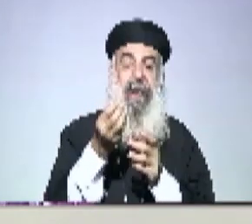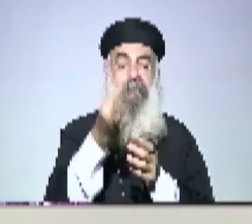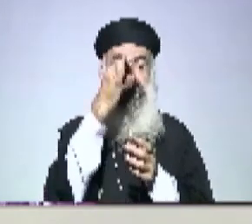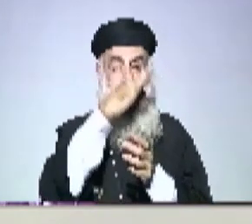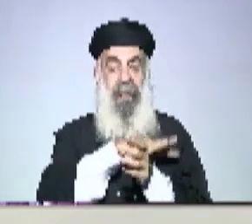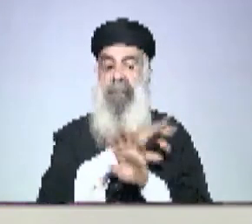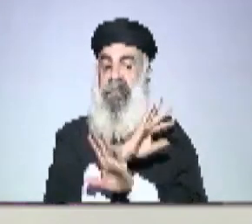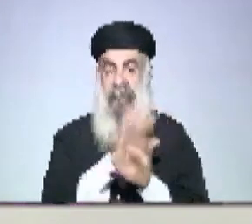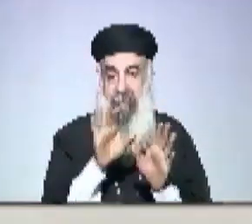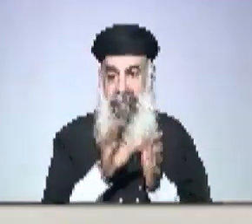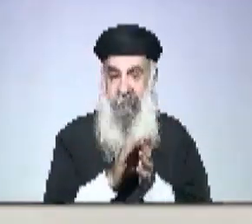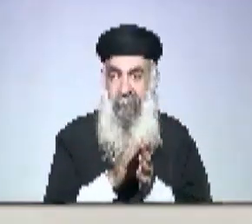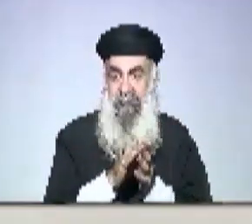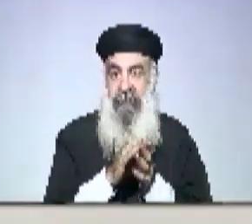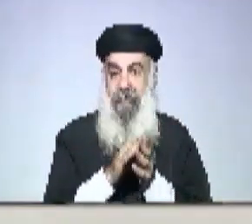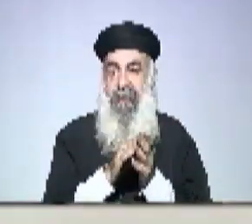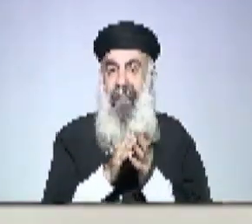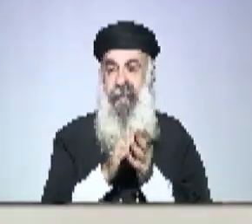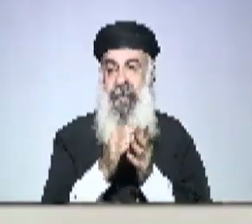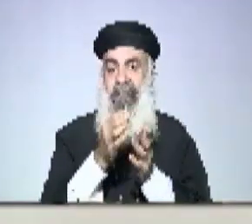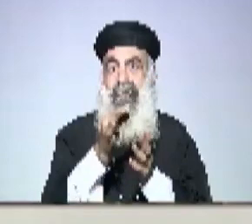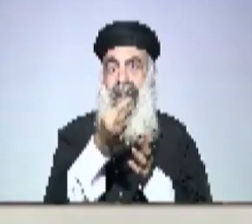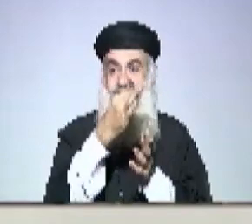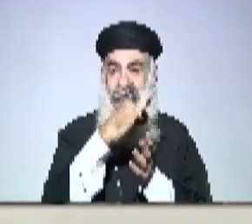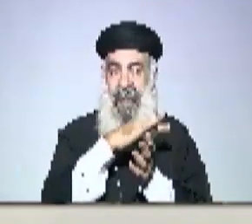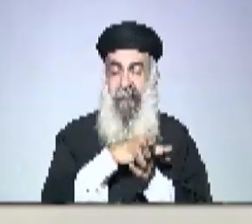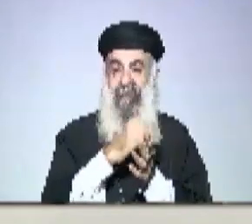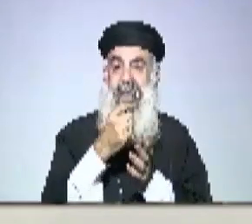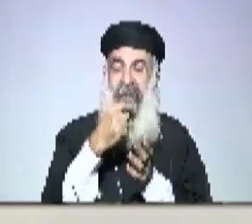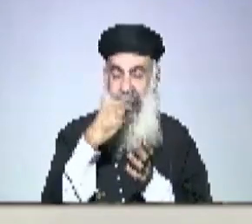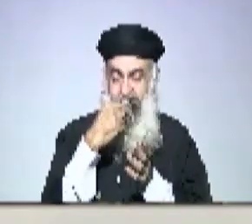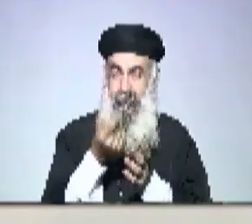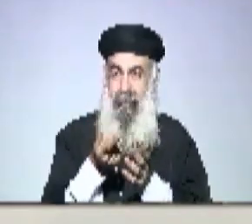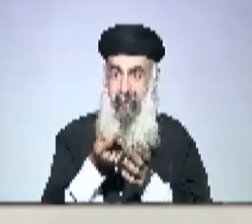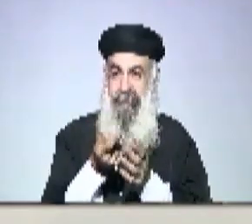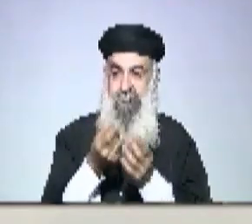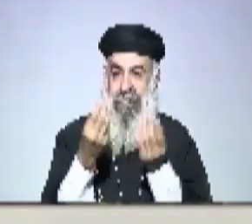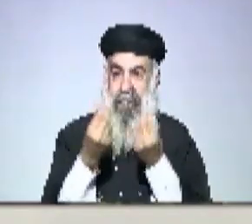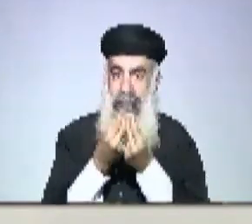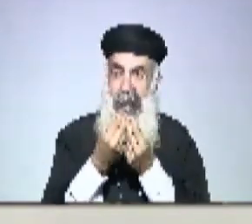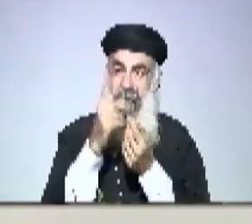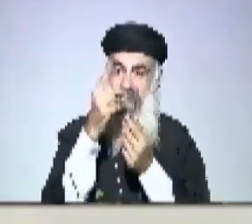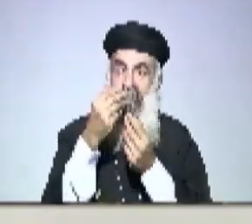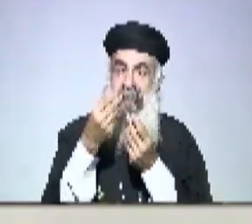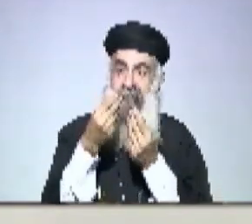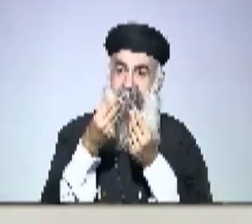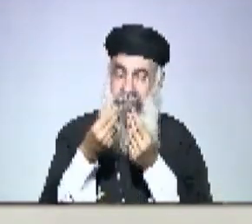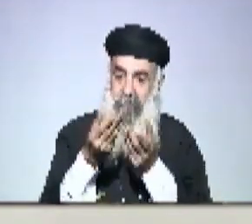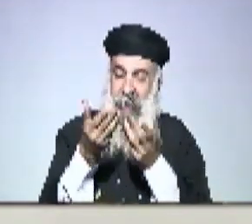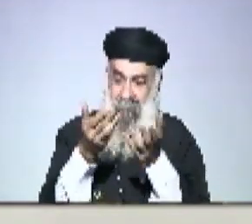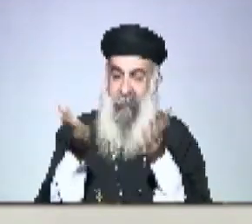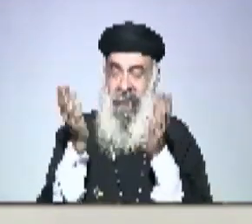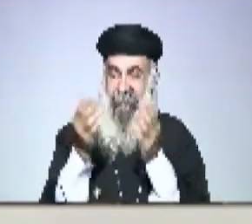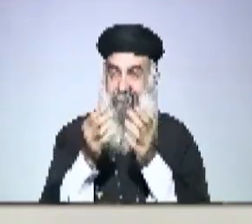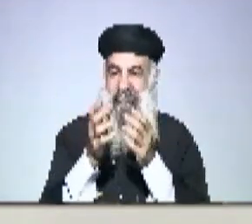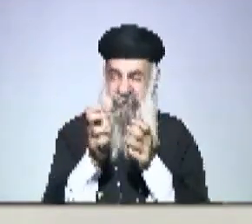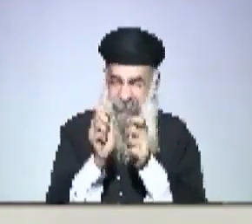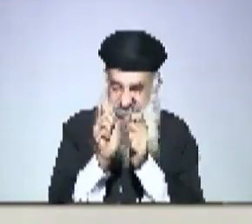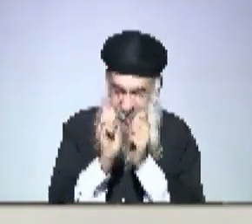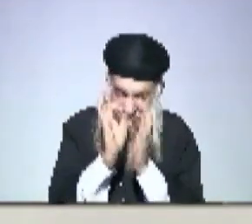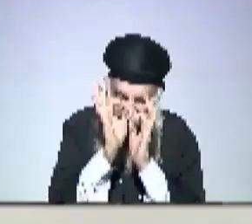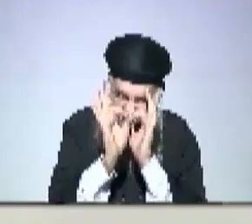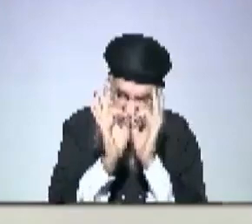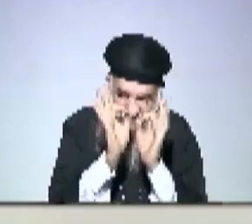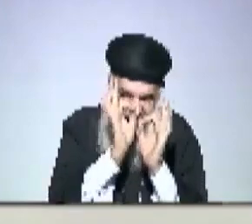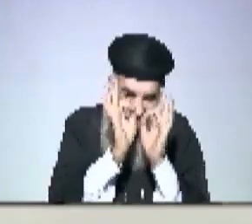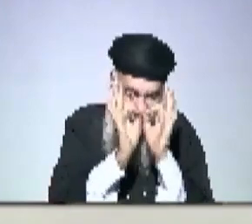فقط يعني طبعا من الارباح بس انا عايز اقول لكم مع ربنا خليك مبحبح ما تقعدش ايه بالسكينه